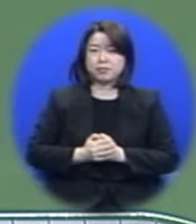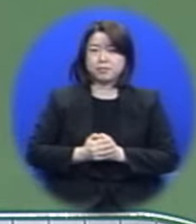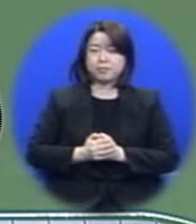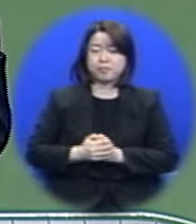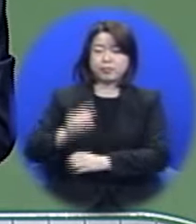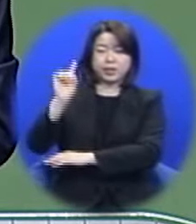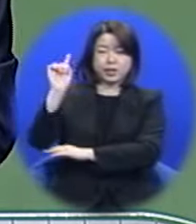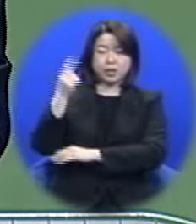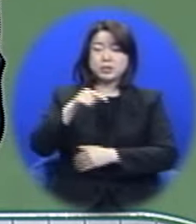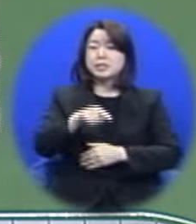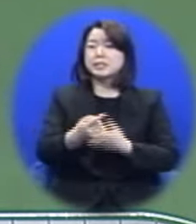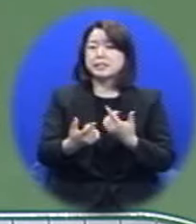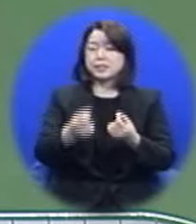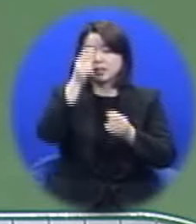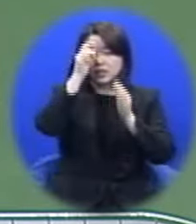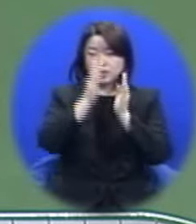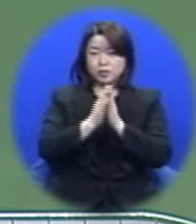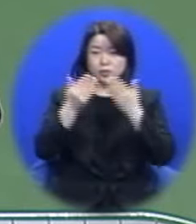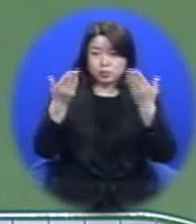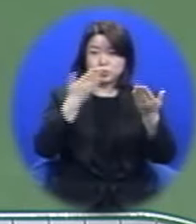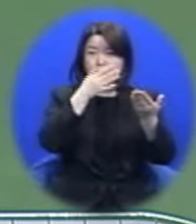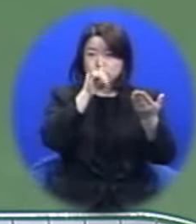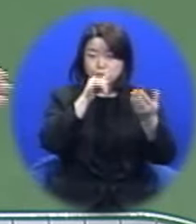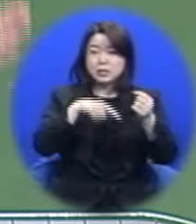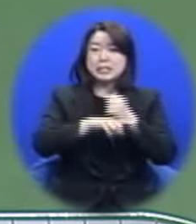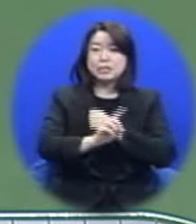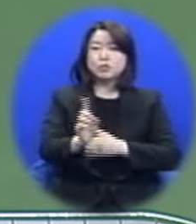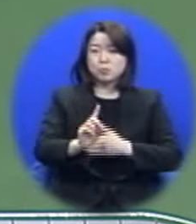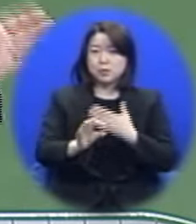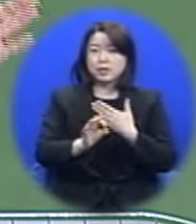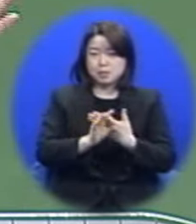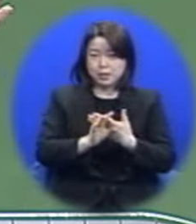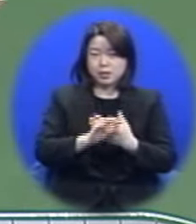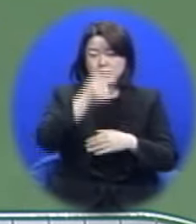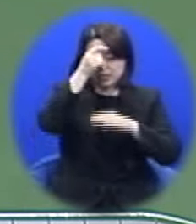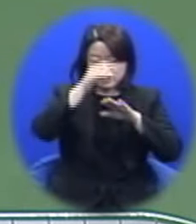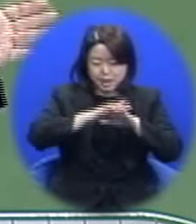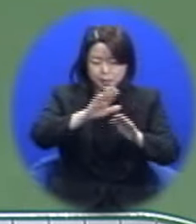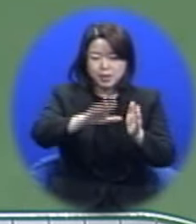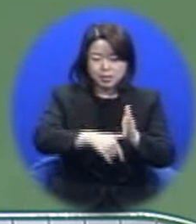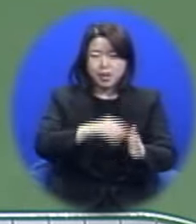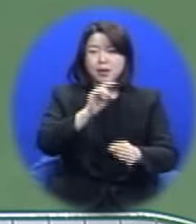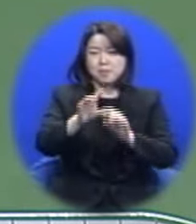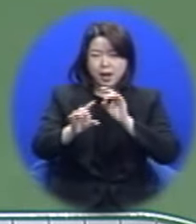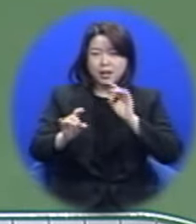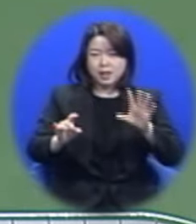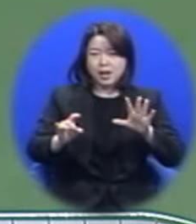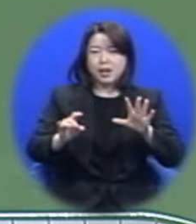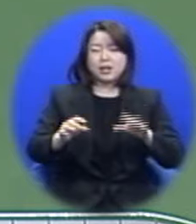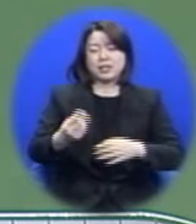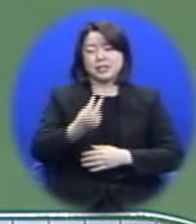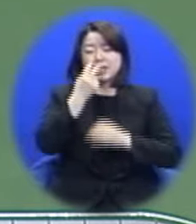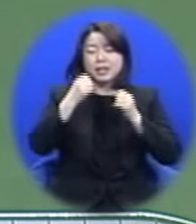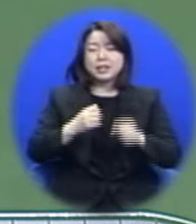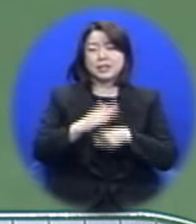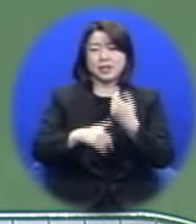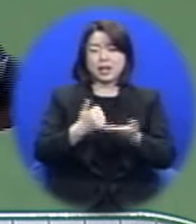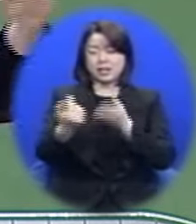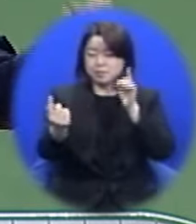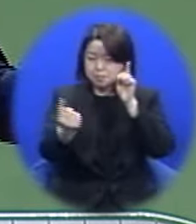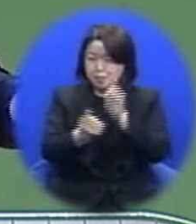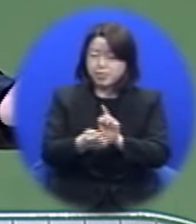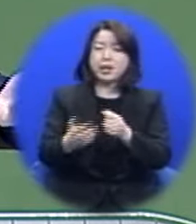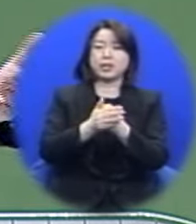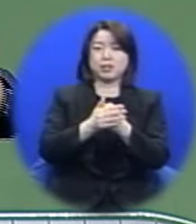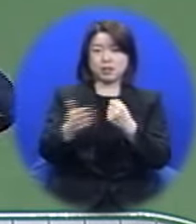다윗이 이렇게 기도할 수 있었던 것은 그는 예배 때마다 살아계신 하나님을 만났기 때문입니다.